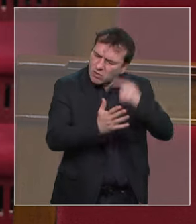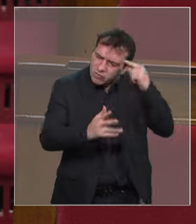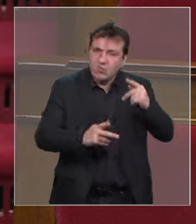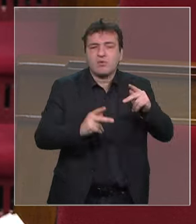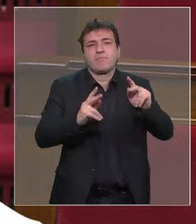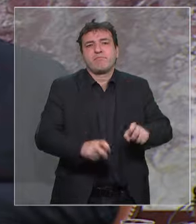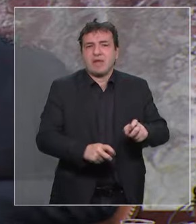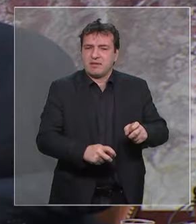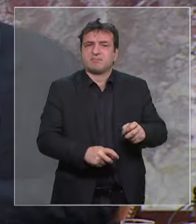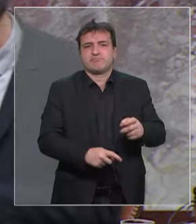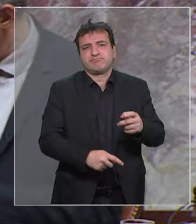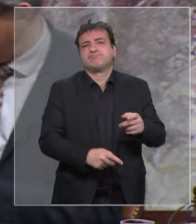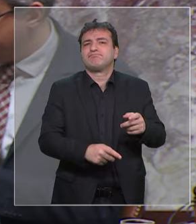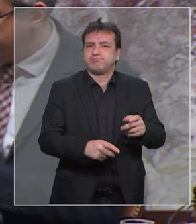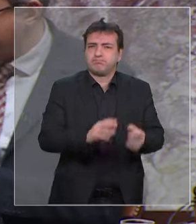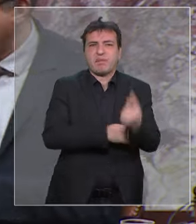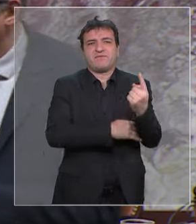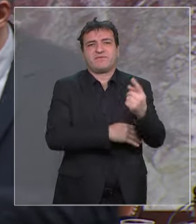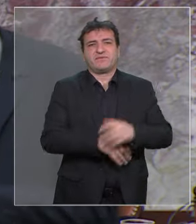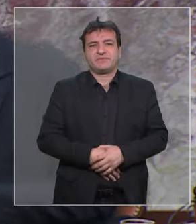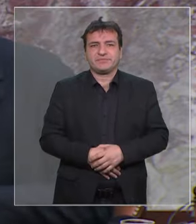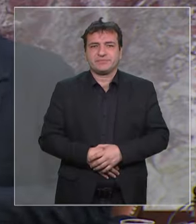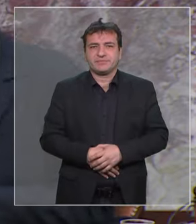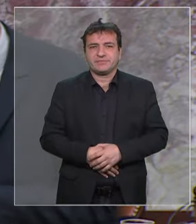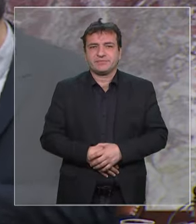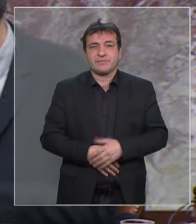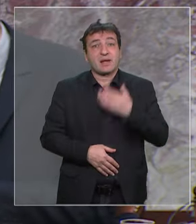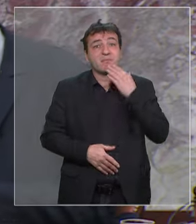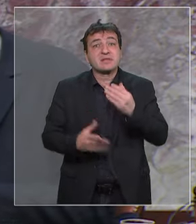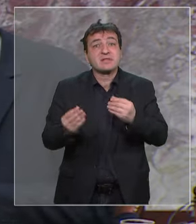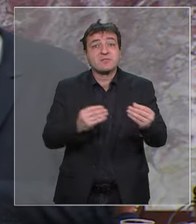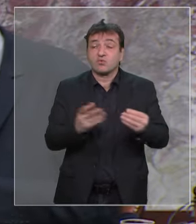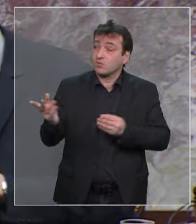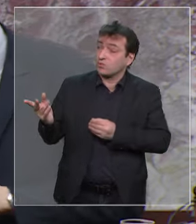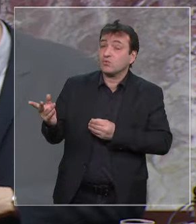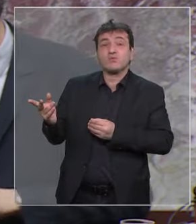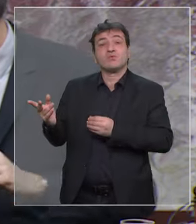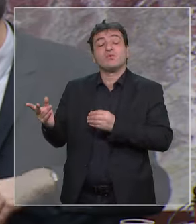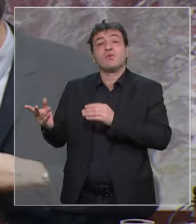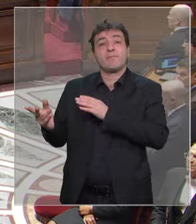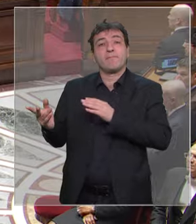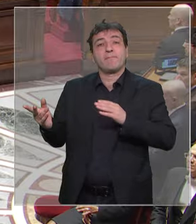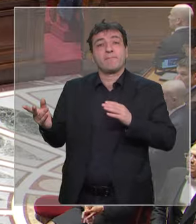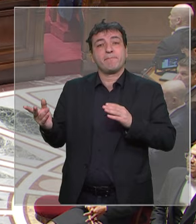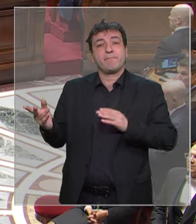Merci beaucoup. La parole est à Madame Laurence Beaune, ministre en charge de l'Europe.